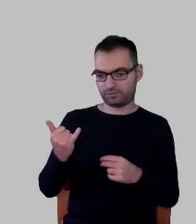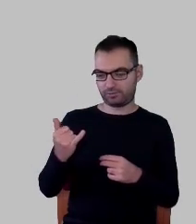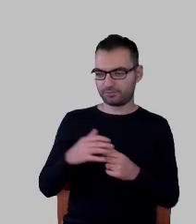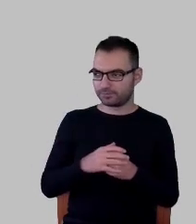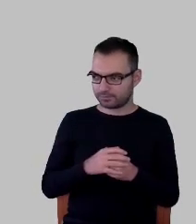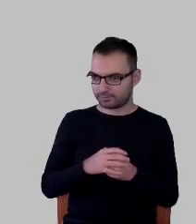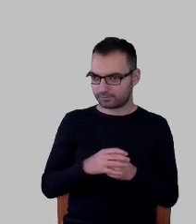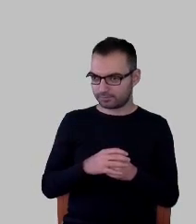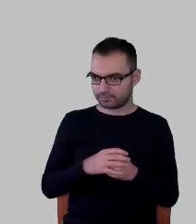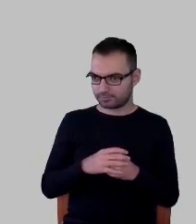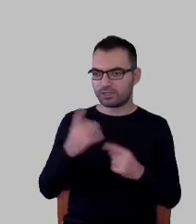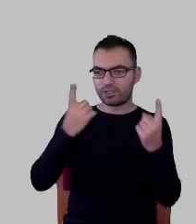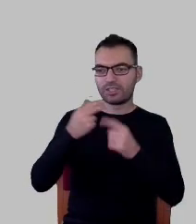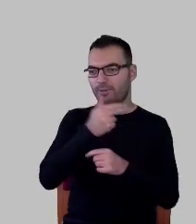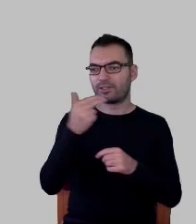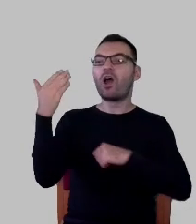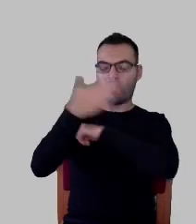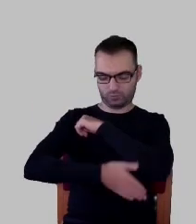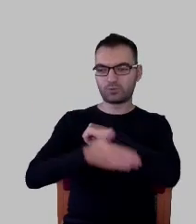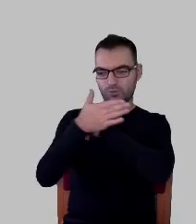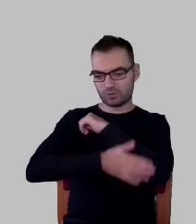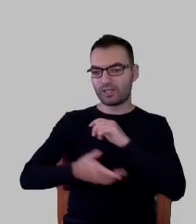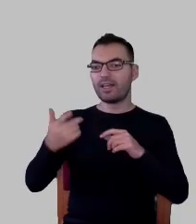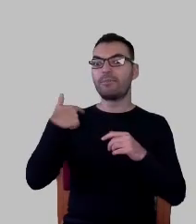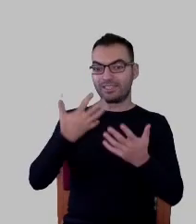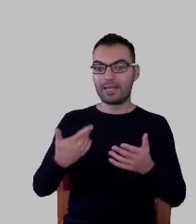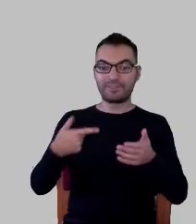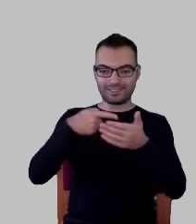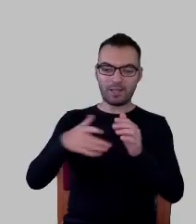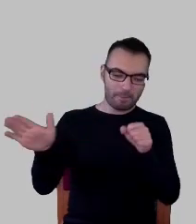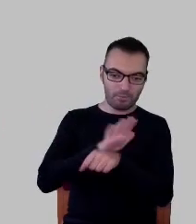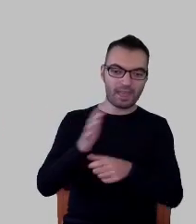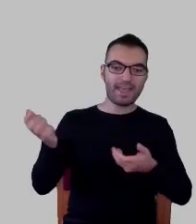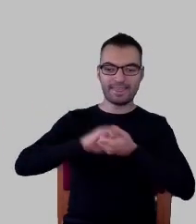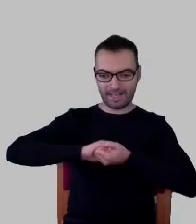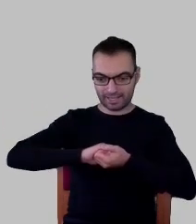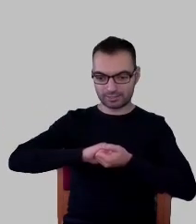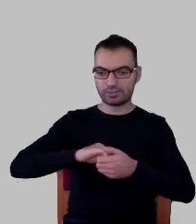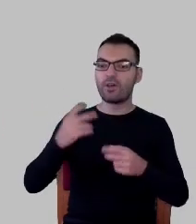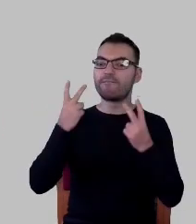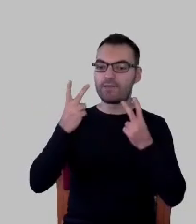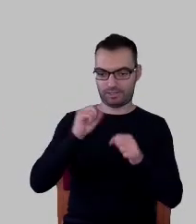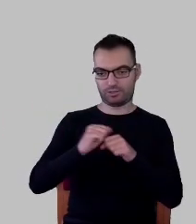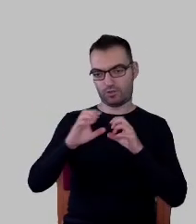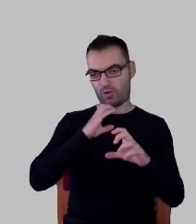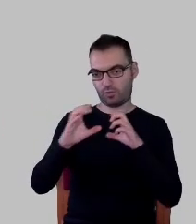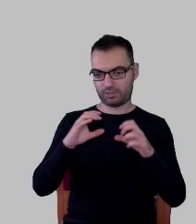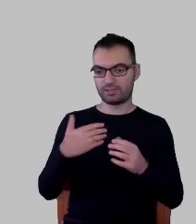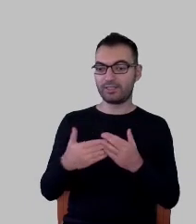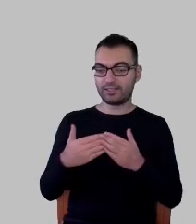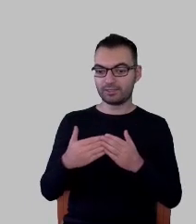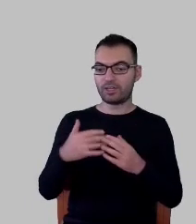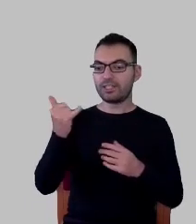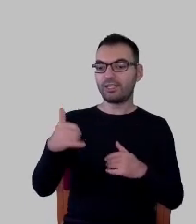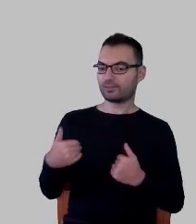końcu, czyli o tym włączeniu, o tej integracji społecznej, jaką chcemy osiągnąć, jak ważna jest komunikacja. Dlatego tak istotne jest